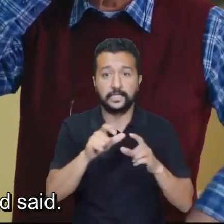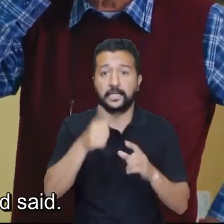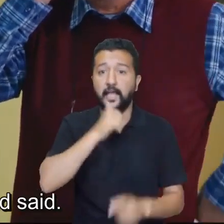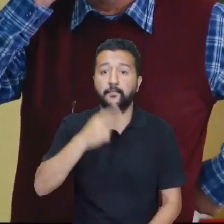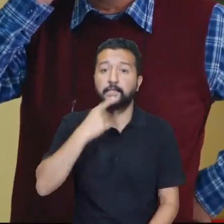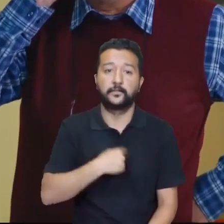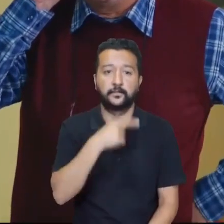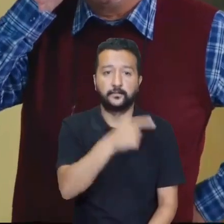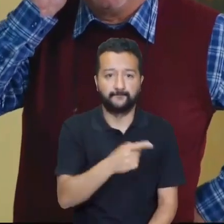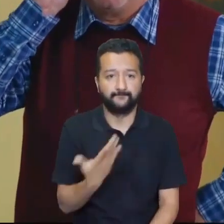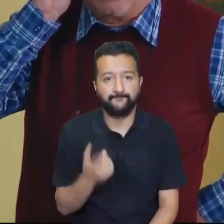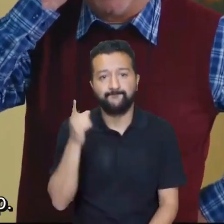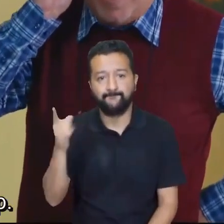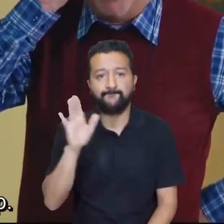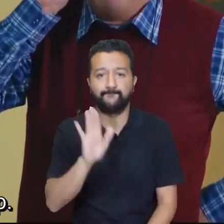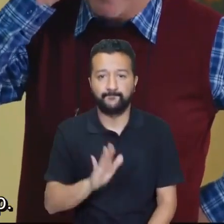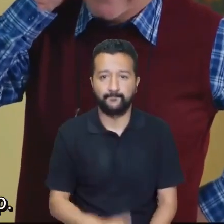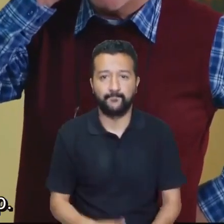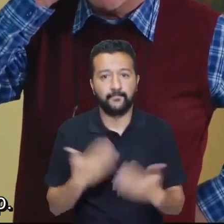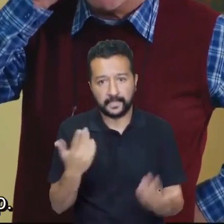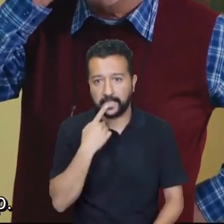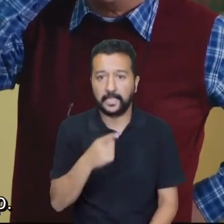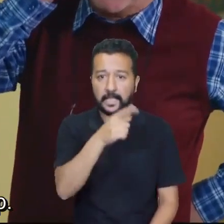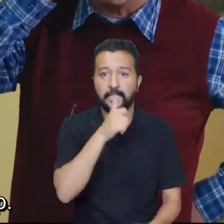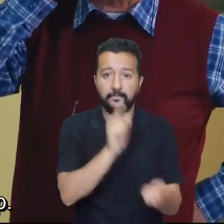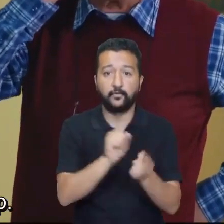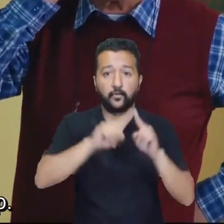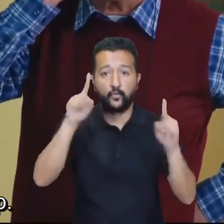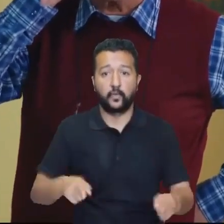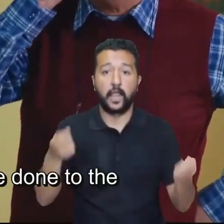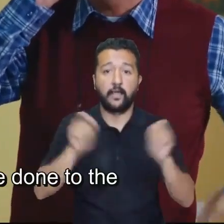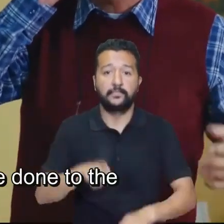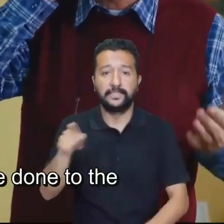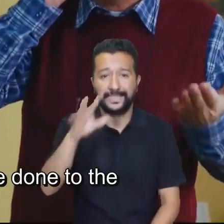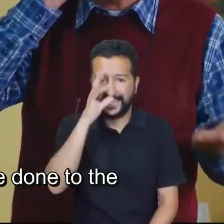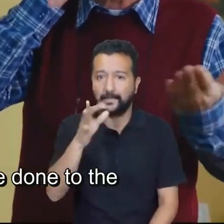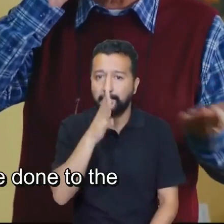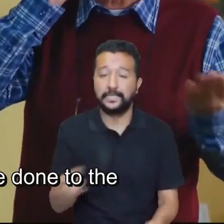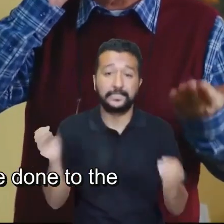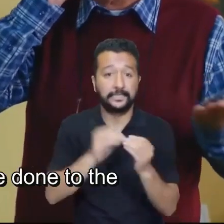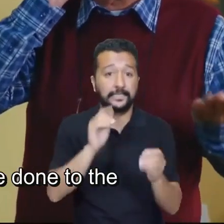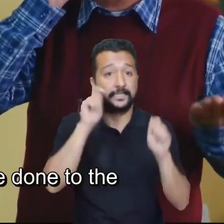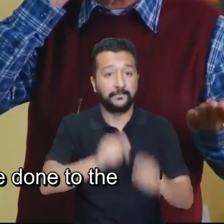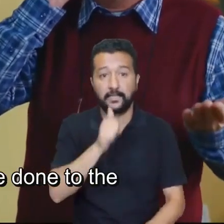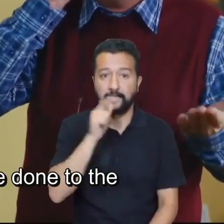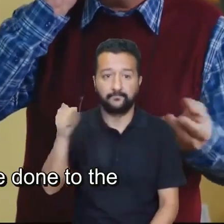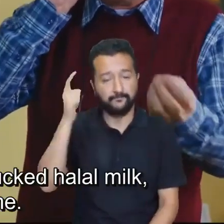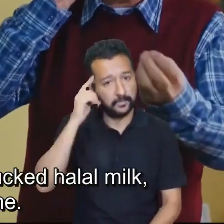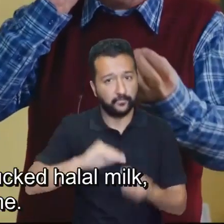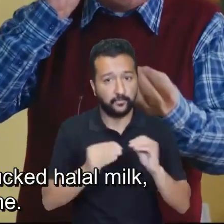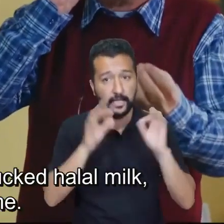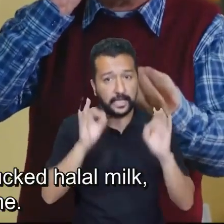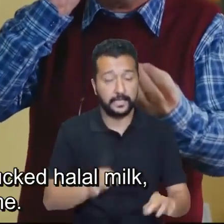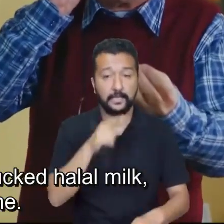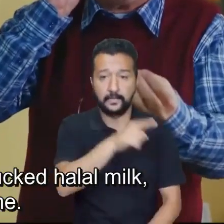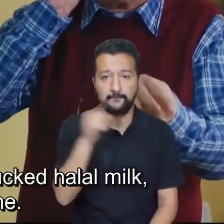aradı söyledi. Vay. Ya vay dediğin adamın dükkanını kapattırmışsın. Kim bilir ne işler açtın adamcağızın başına. Gene